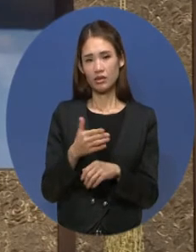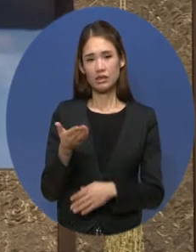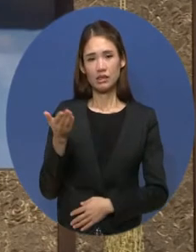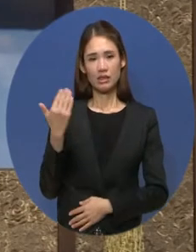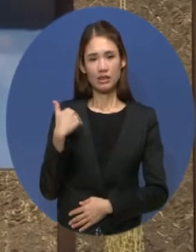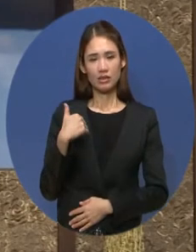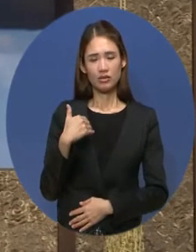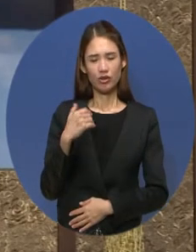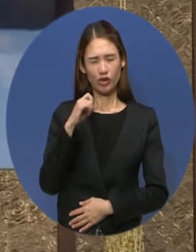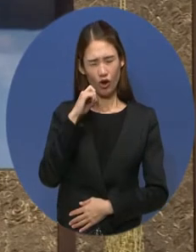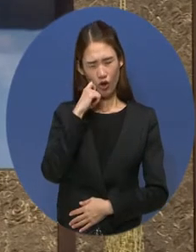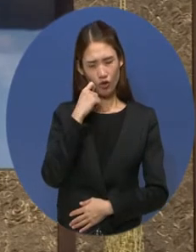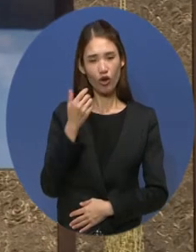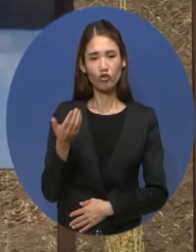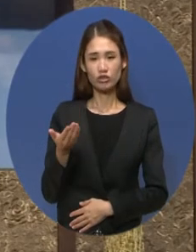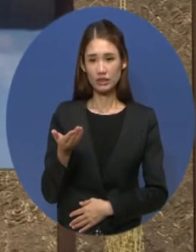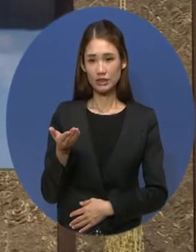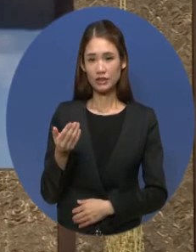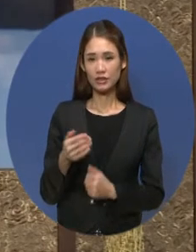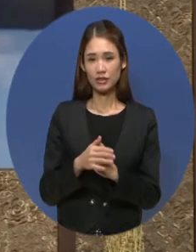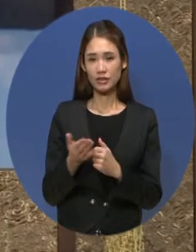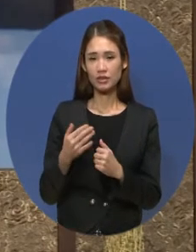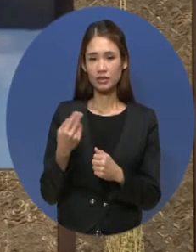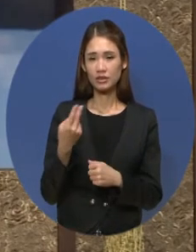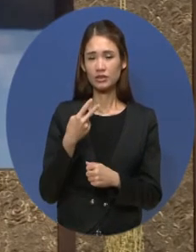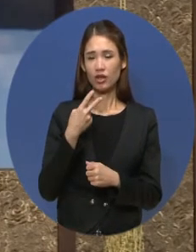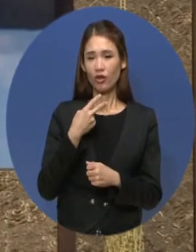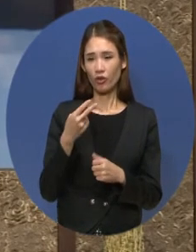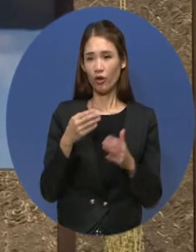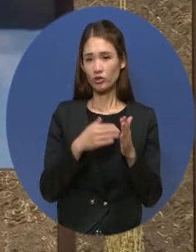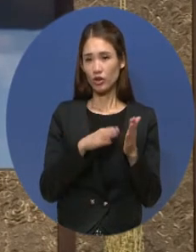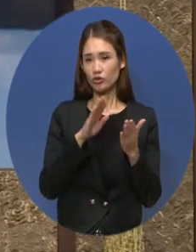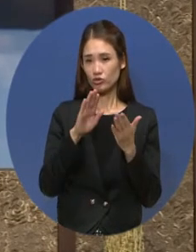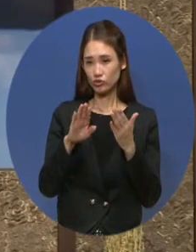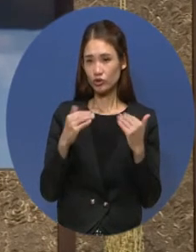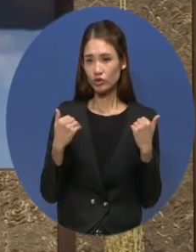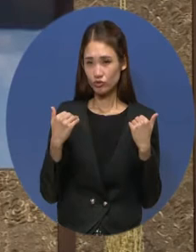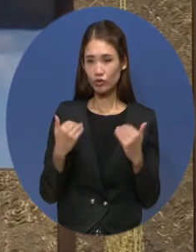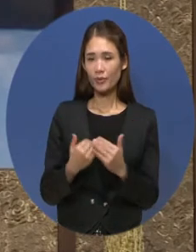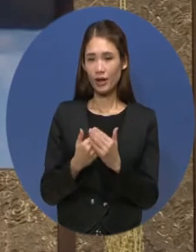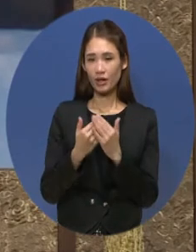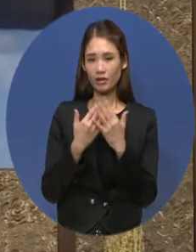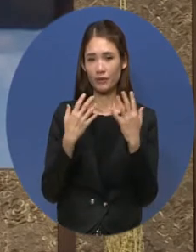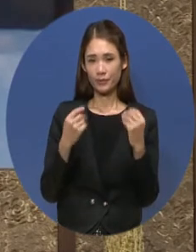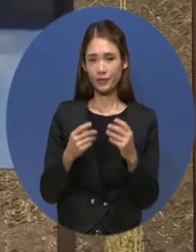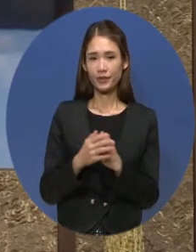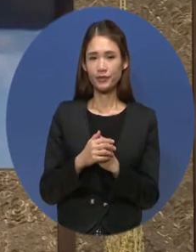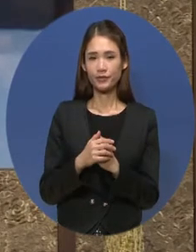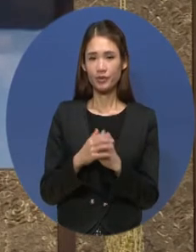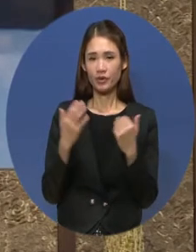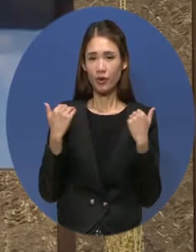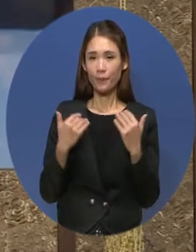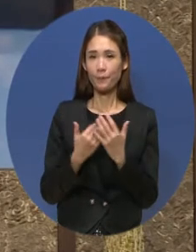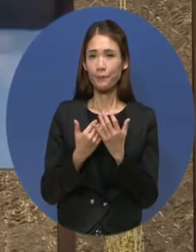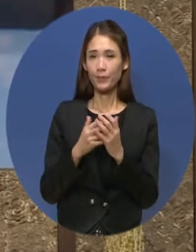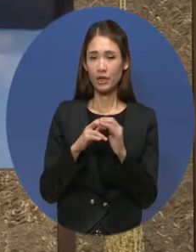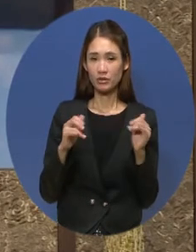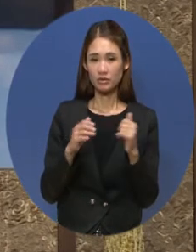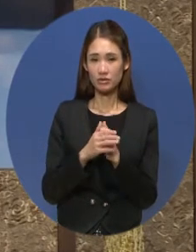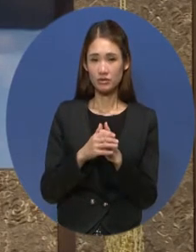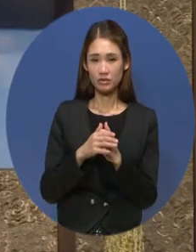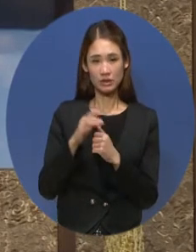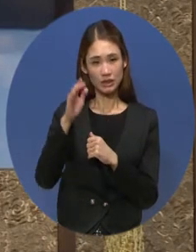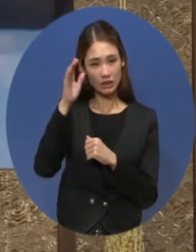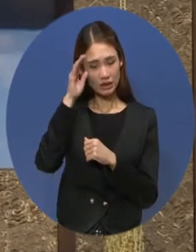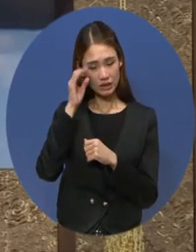어려웠다고 보시면 됩니다 그런데 이제 2000년 전후로 해서 많은 발전이 있었죠 그래서 어 발달장애 의문들에 대한 기대 수명이